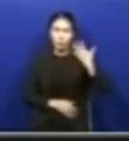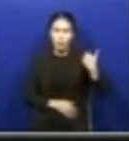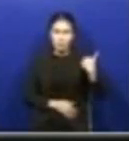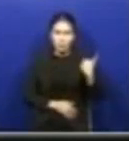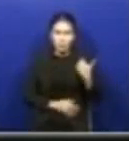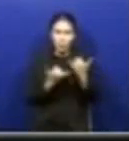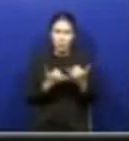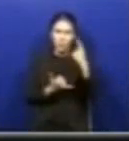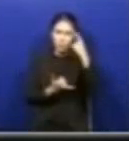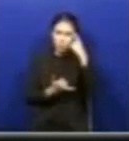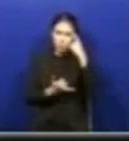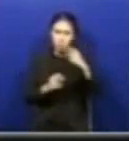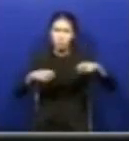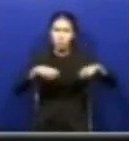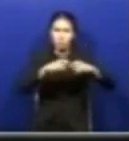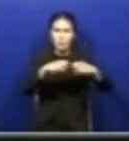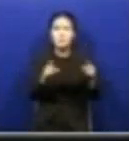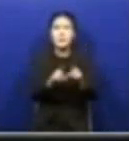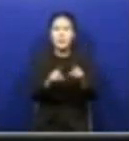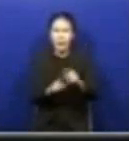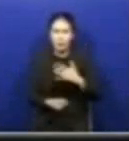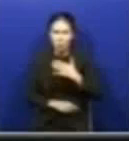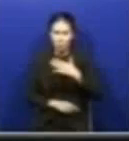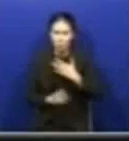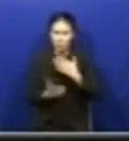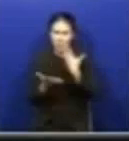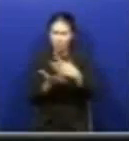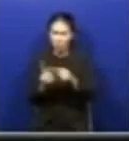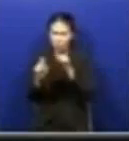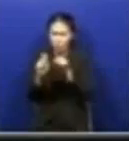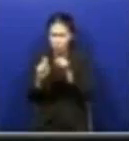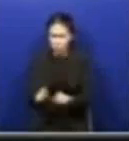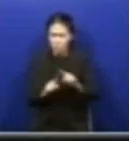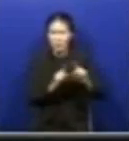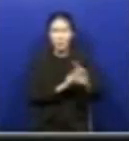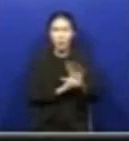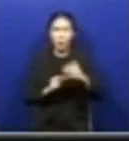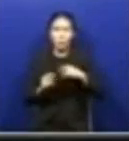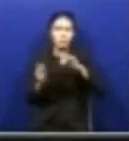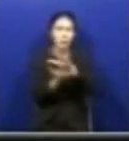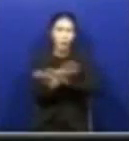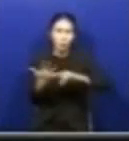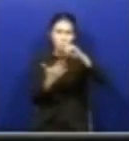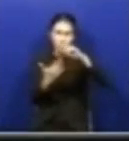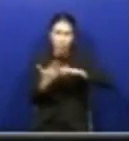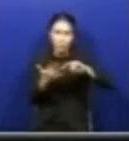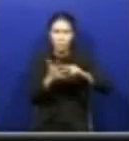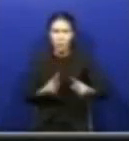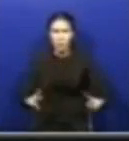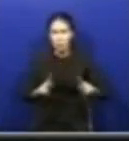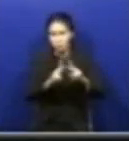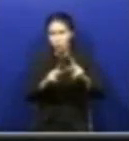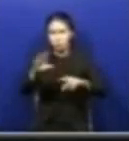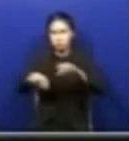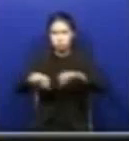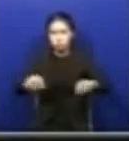พวกผมก็โดนที่สุรินทร์แต่ผมไม่อยากมาพูดเป็นอำเภอเพราะปัญหานี้เป็นปัญหาทั้งประเทศที่กระทรวงตะบวกกรมต่าง